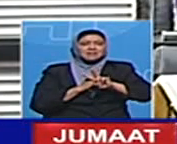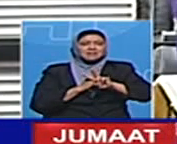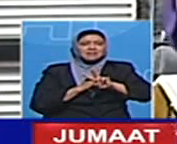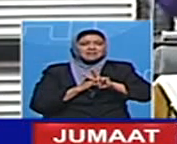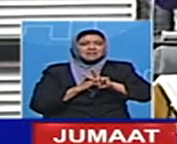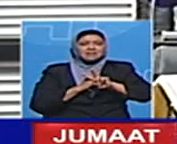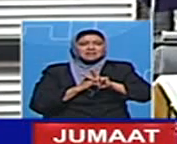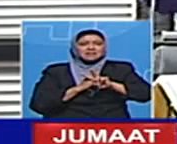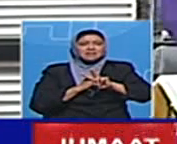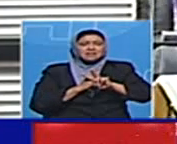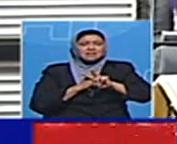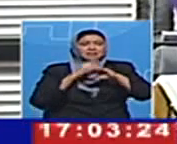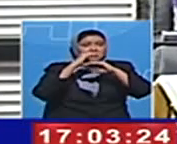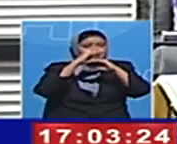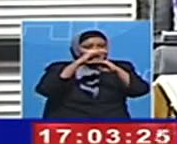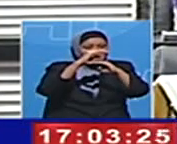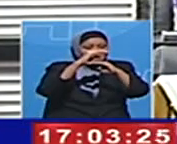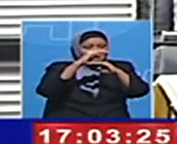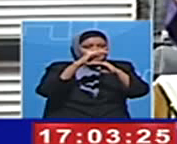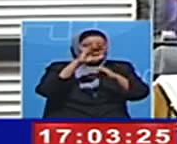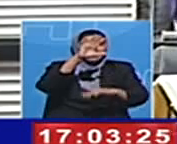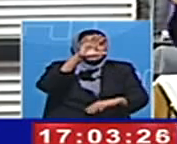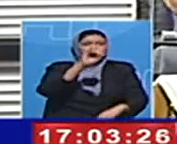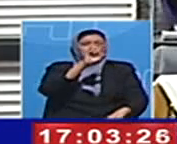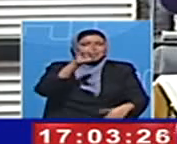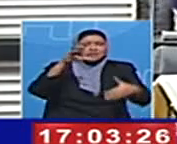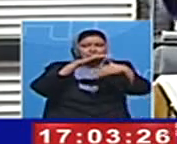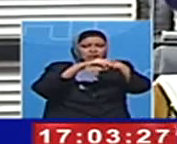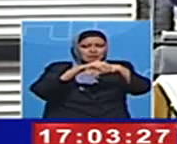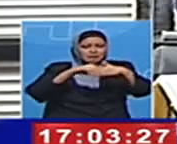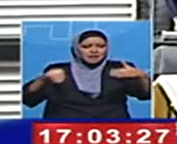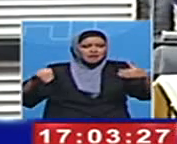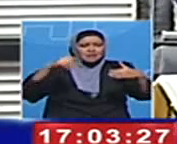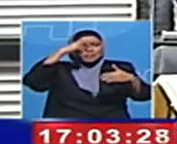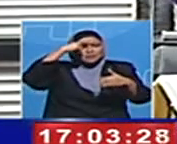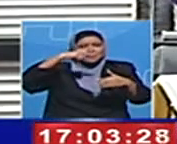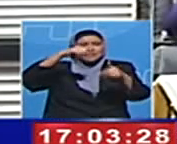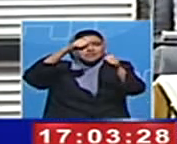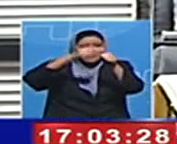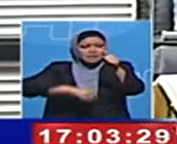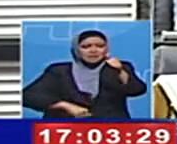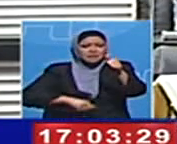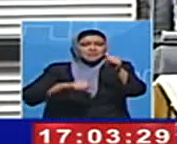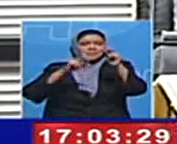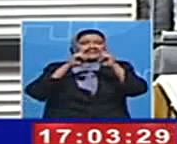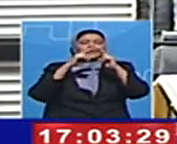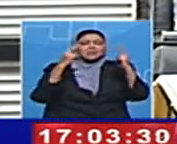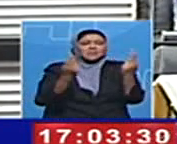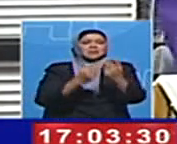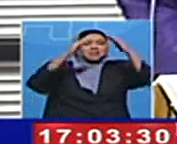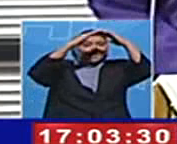pinjaman had sebanyak 50000 untuk setiap unit di